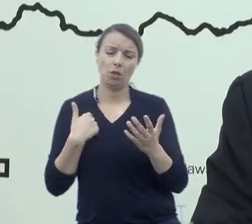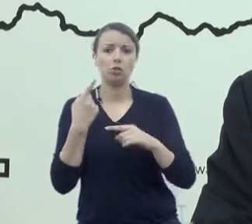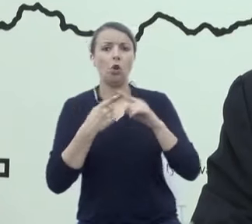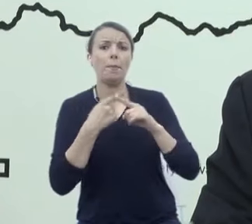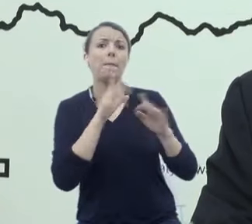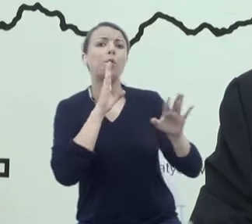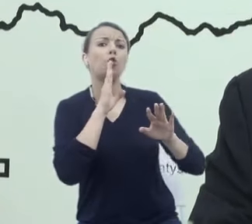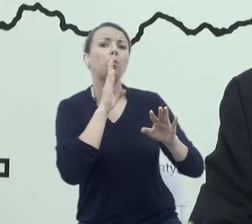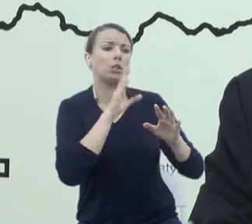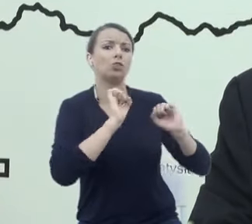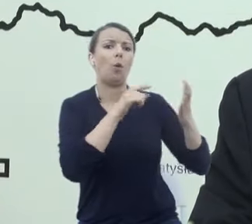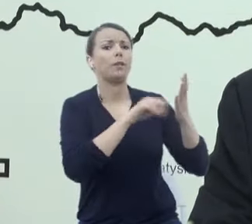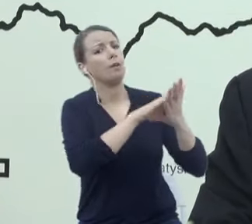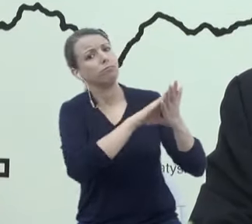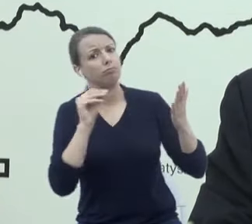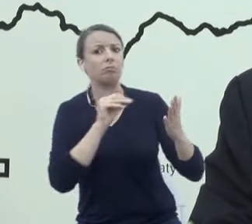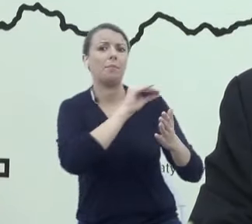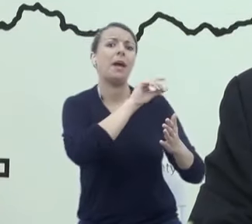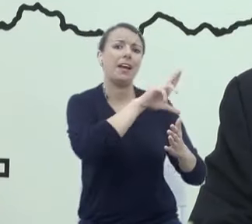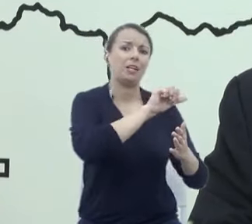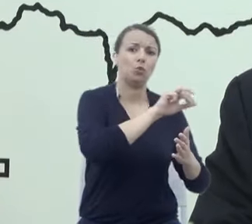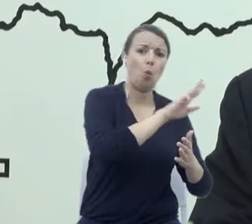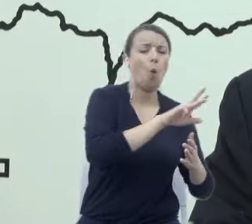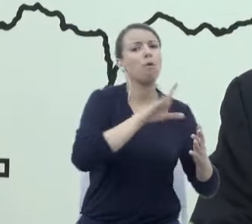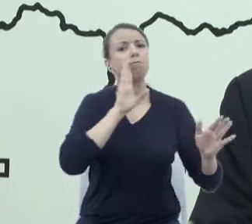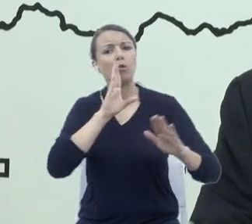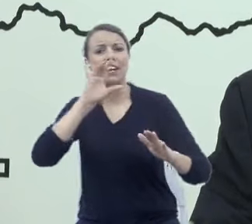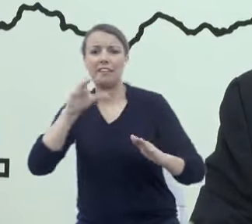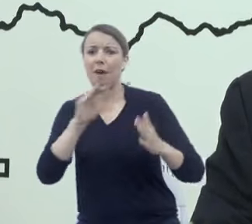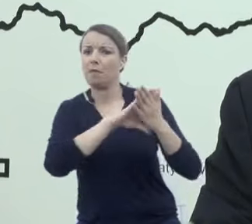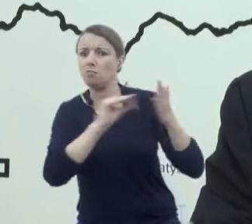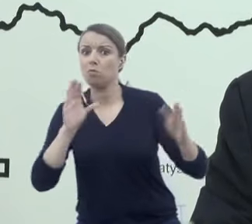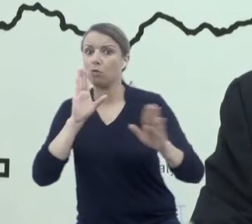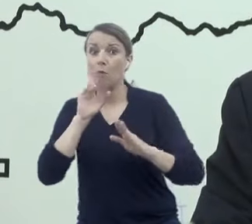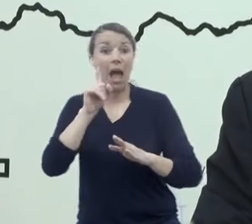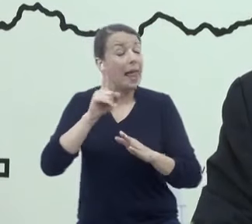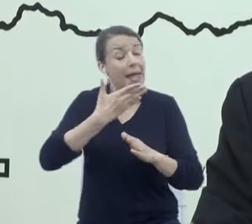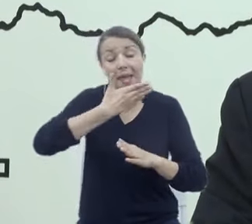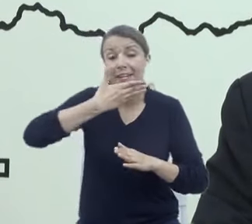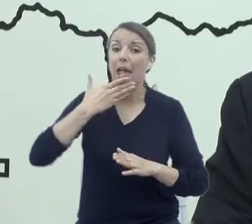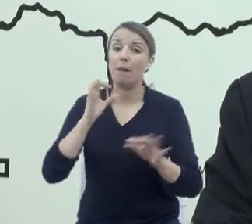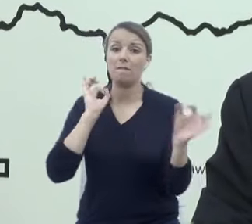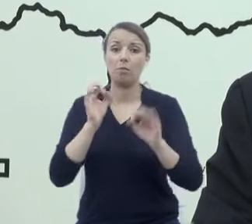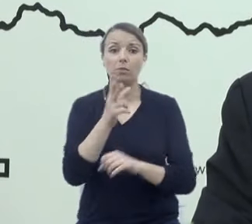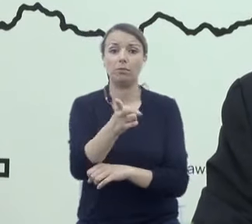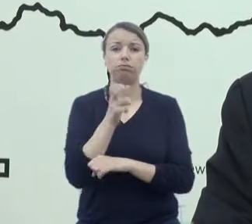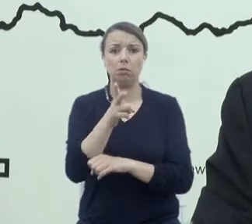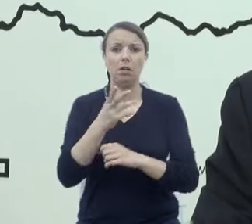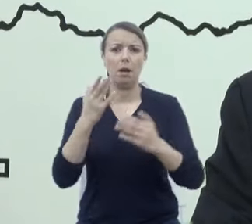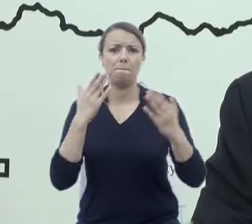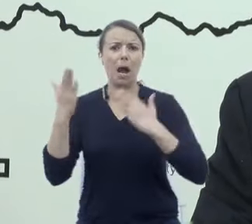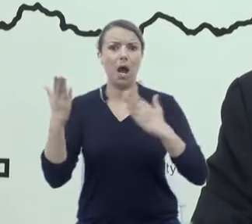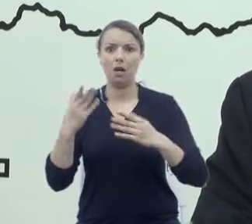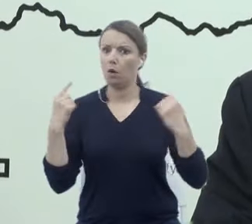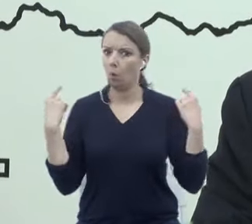szczerze mówiąc, że nie ma ani jednej relacji, żeby było słychać strzały. To zawsze podkreślał profesor Dariusz Stola.